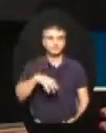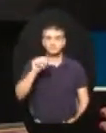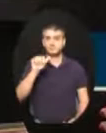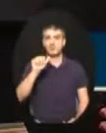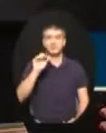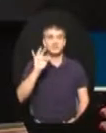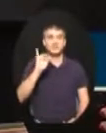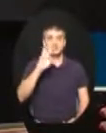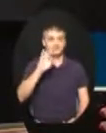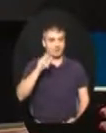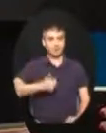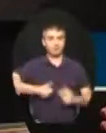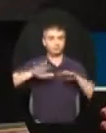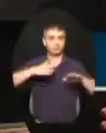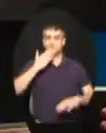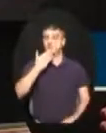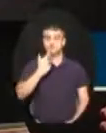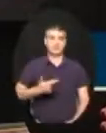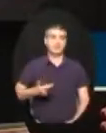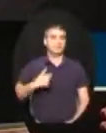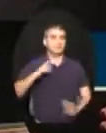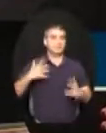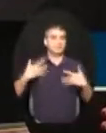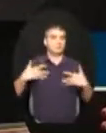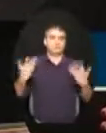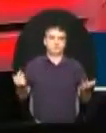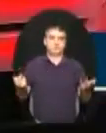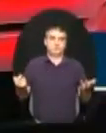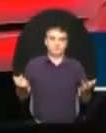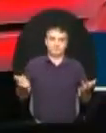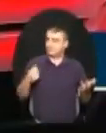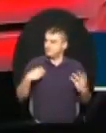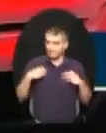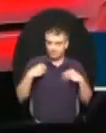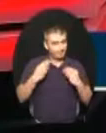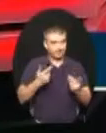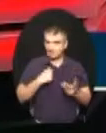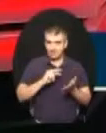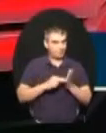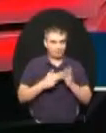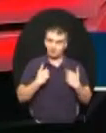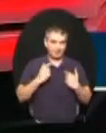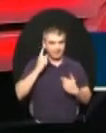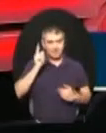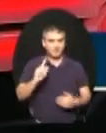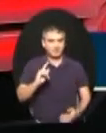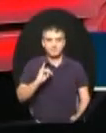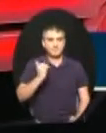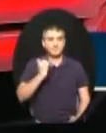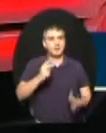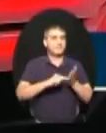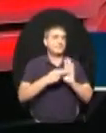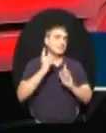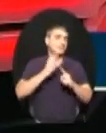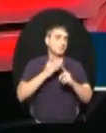טיבי למשל יוכל להיות ראש ממשלת ישראל, אני אהיה מאוד מאושרת. אני נותנת את זה, אני לא פוליטיקאית, אני לא יודעת מה הם